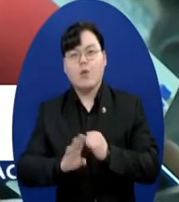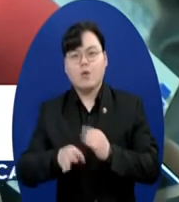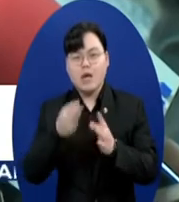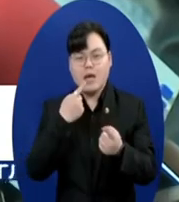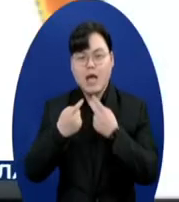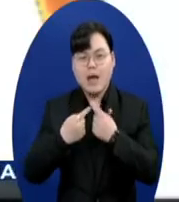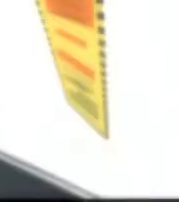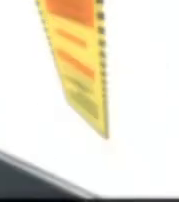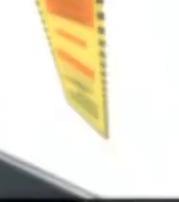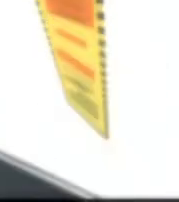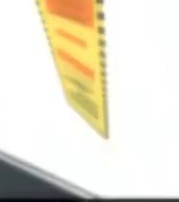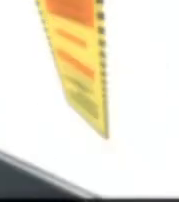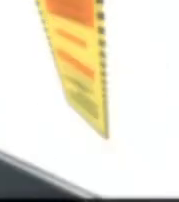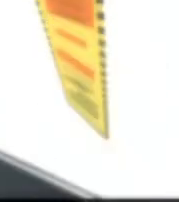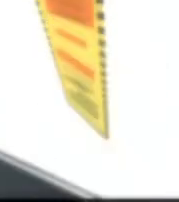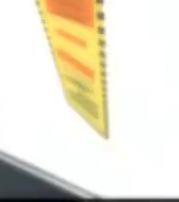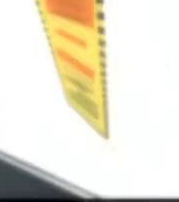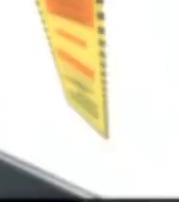календарчсан төлөвлөгөөтэй байгаа.